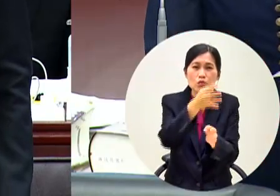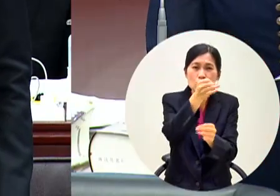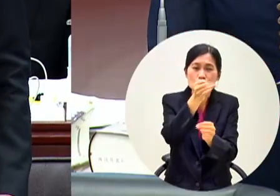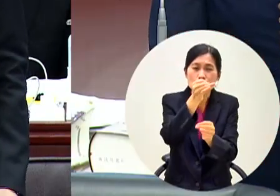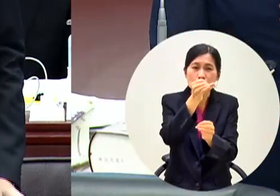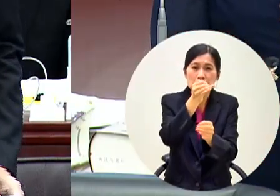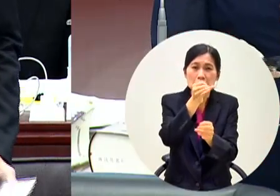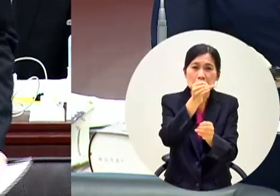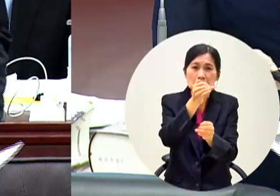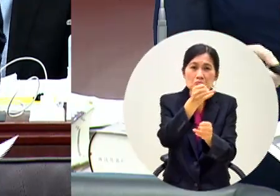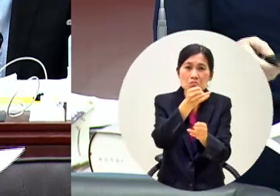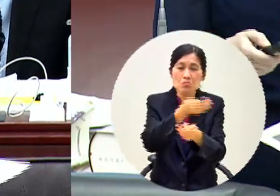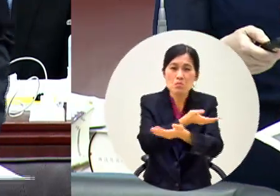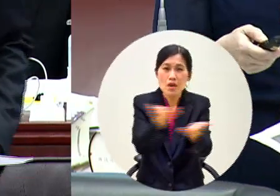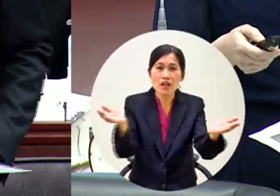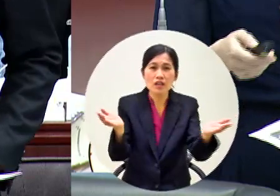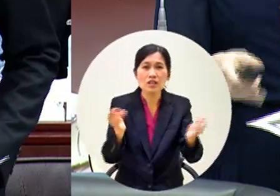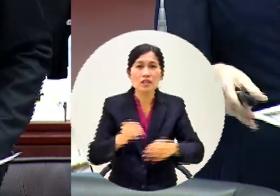出来？